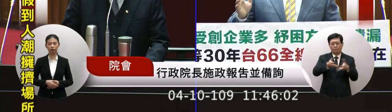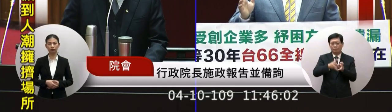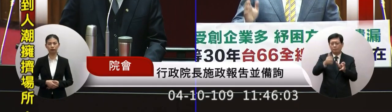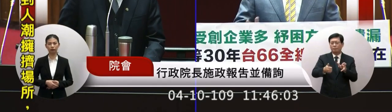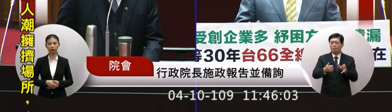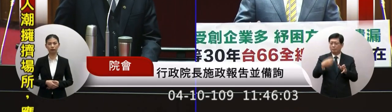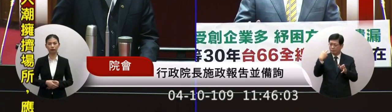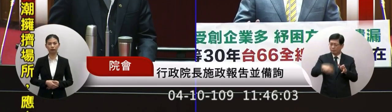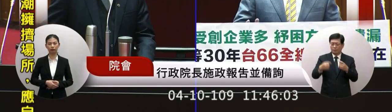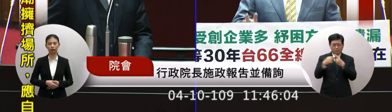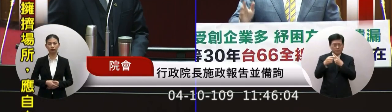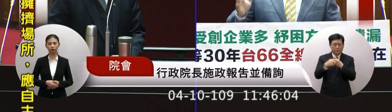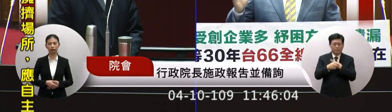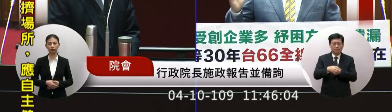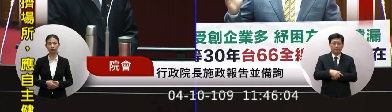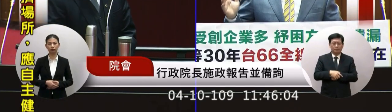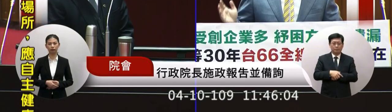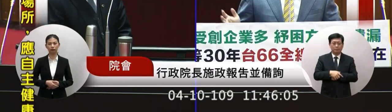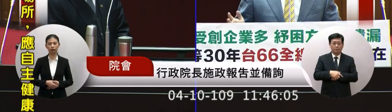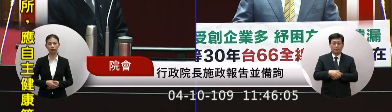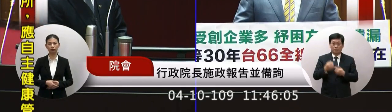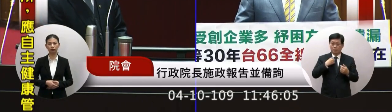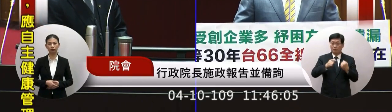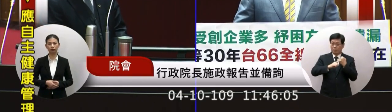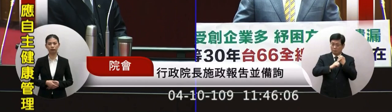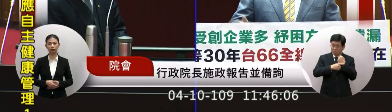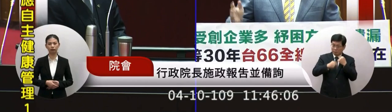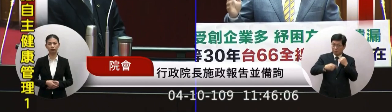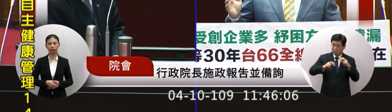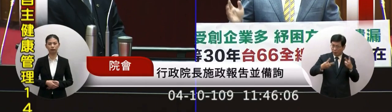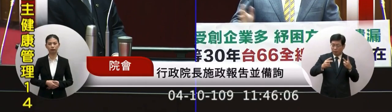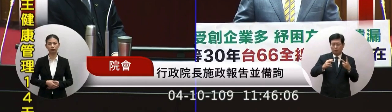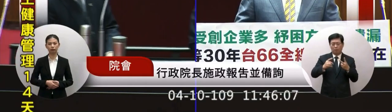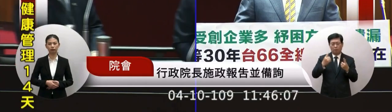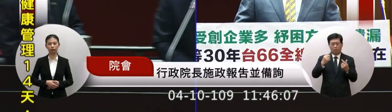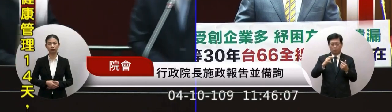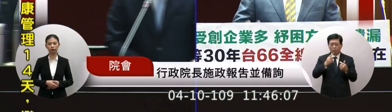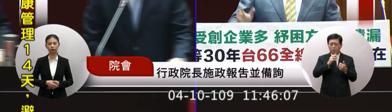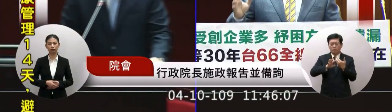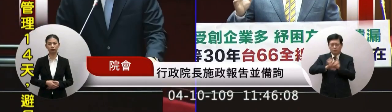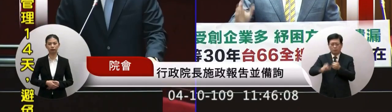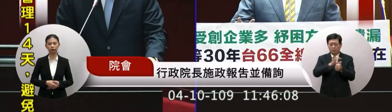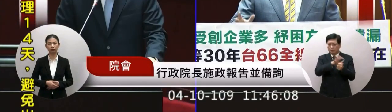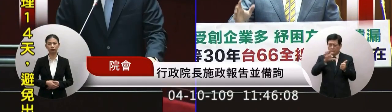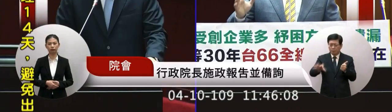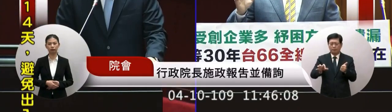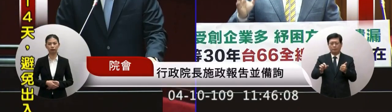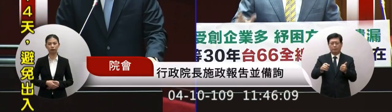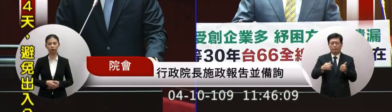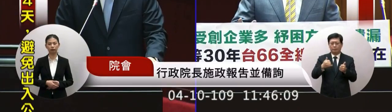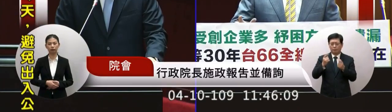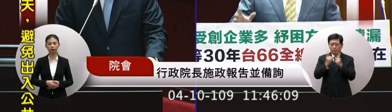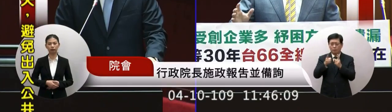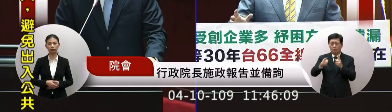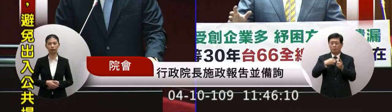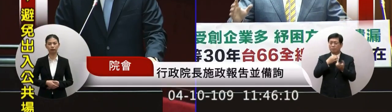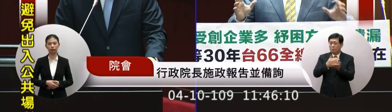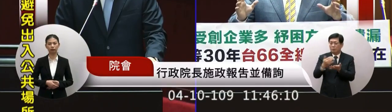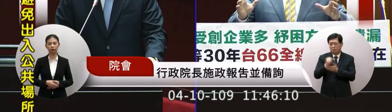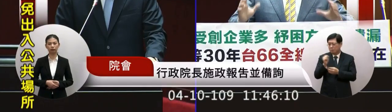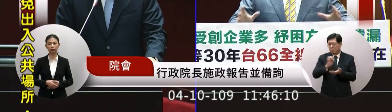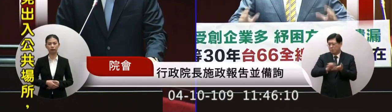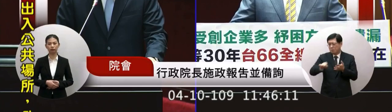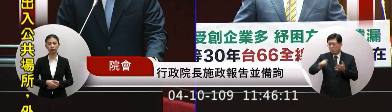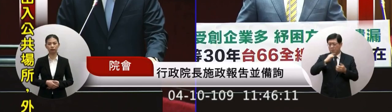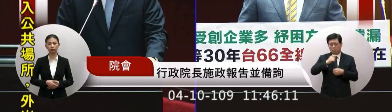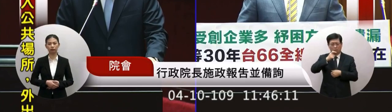你稍微再研议一下哈，不管是要修改这个办法，或是用比照的方式，我们对于这些纾困，我们不能够用这